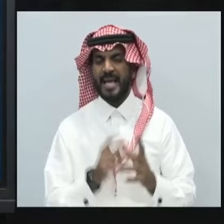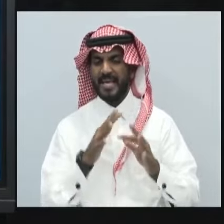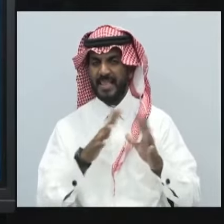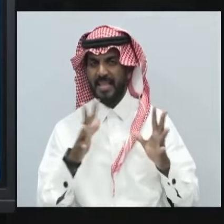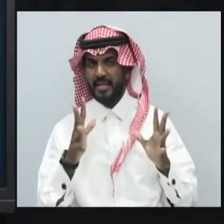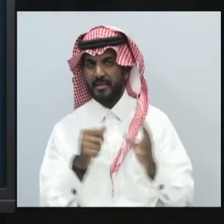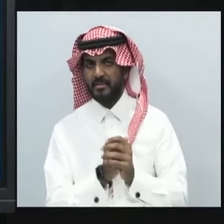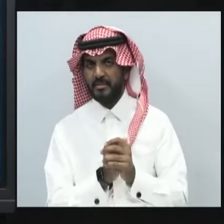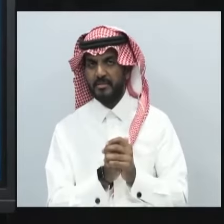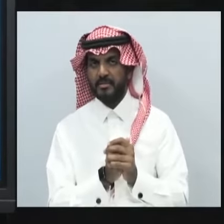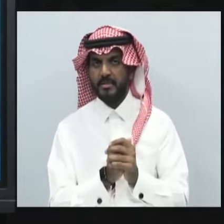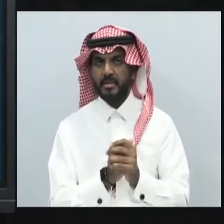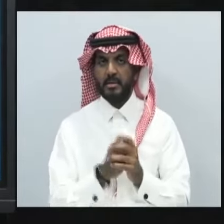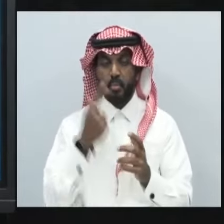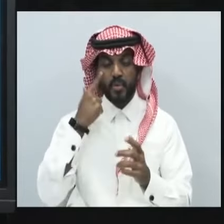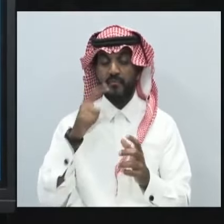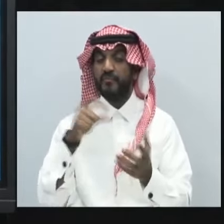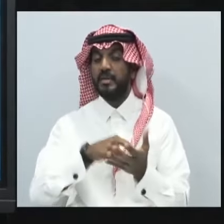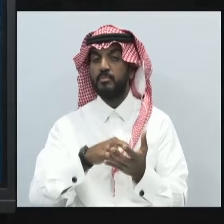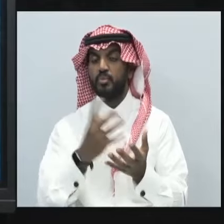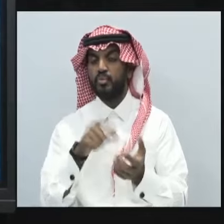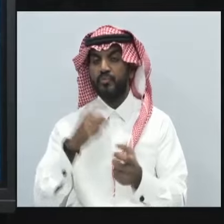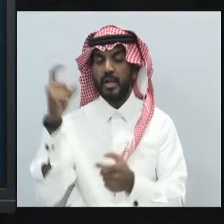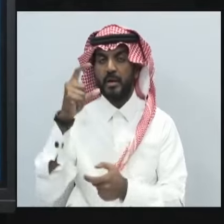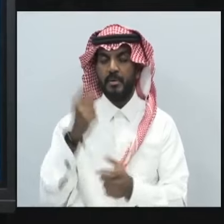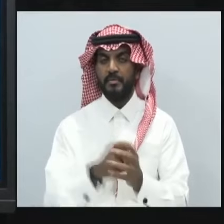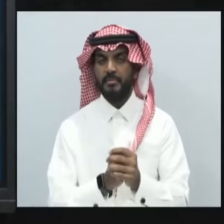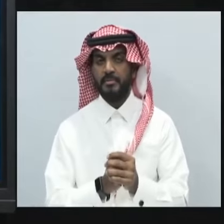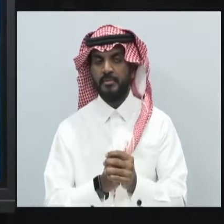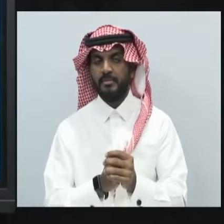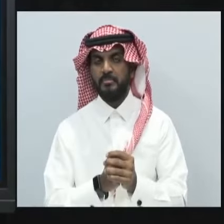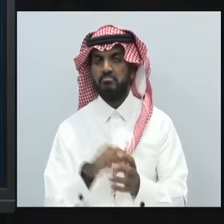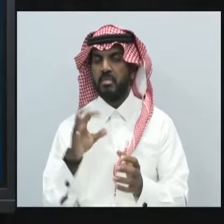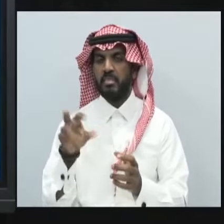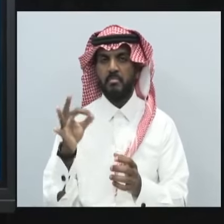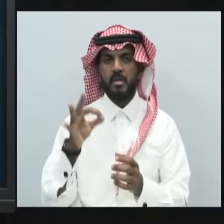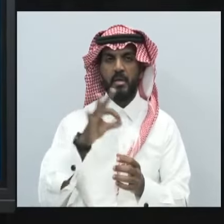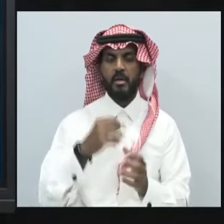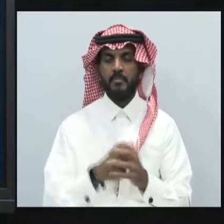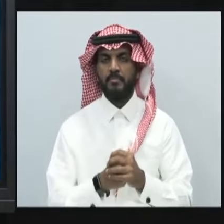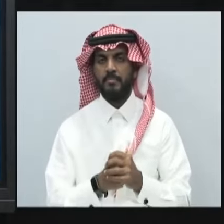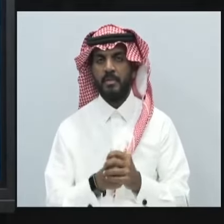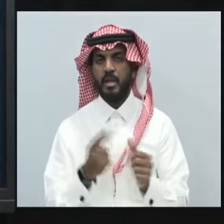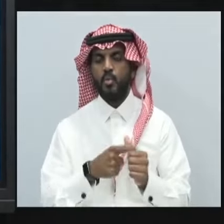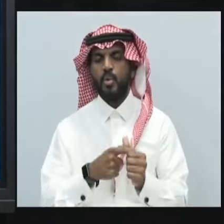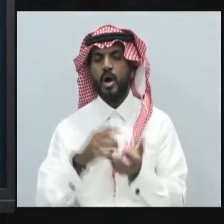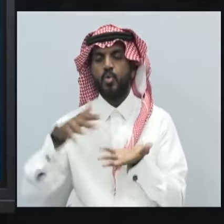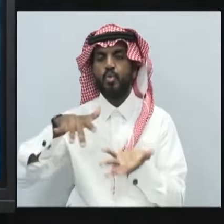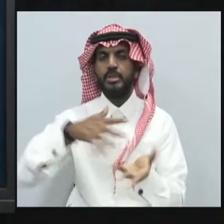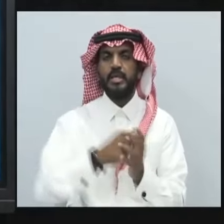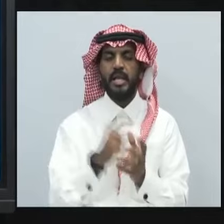المعالم الموجوده على سطح القمر فمن امثله هذه المعالم طالبه طالبتي الاوديه القمريه